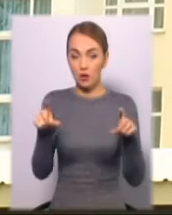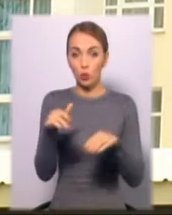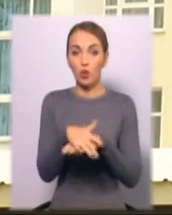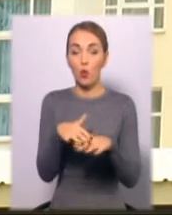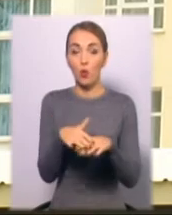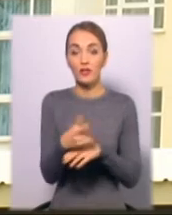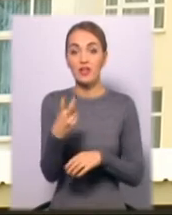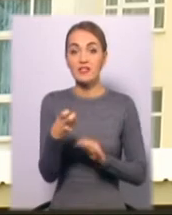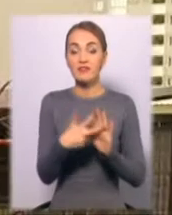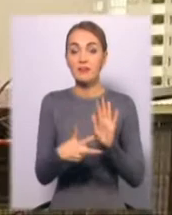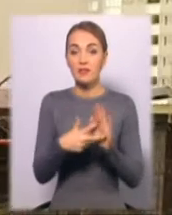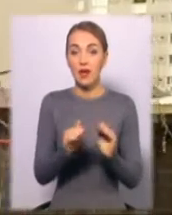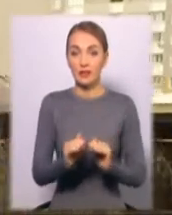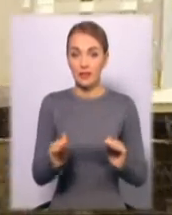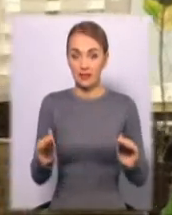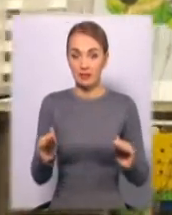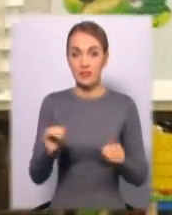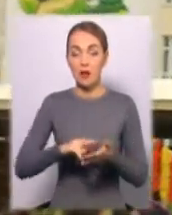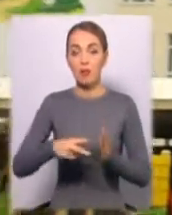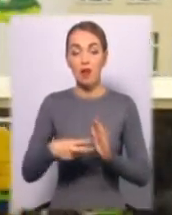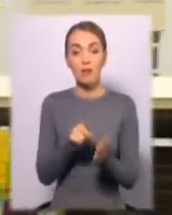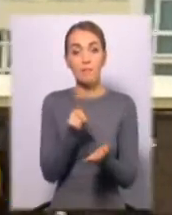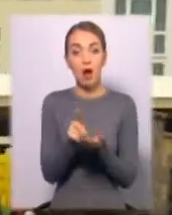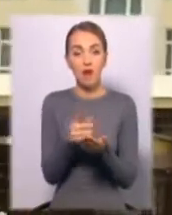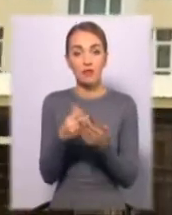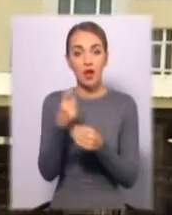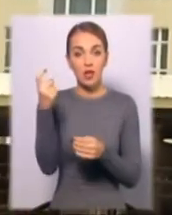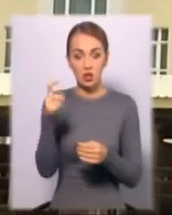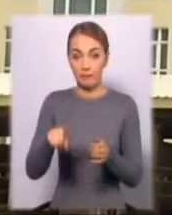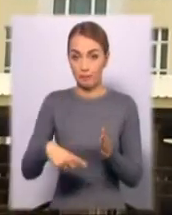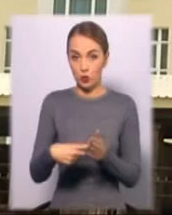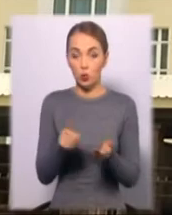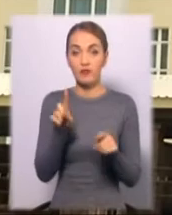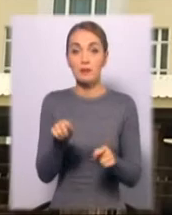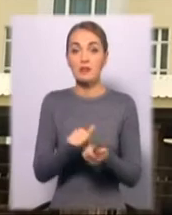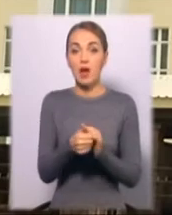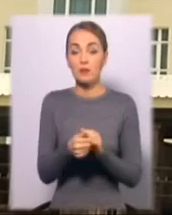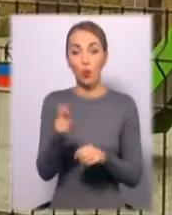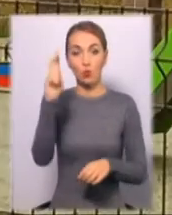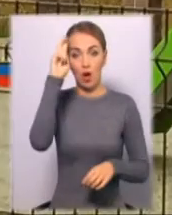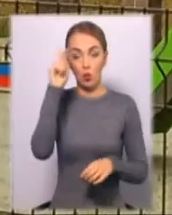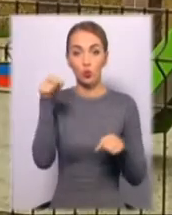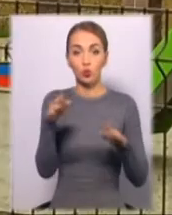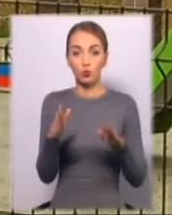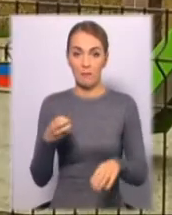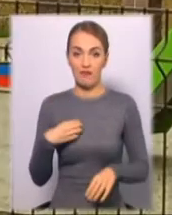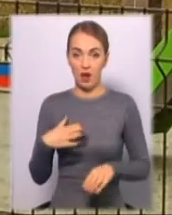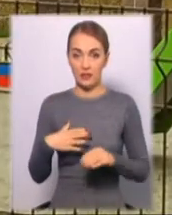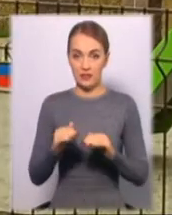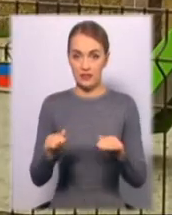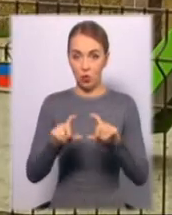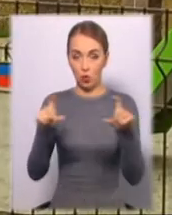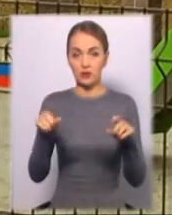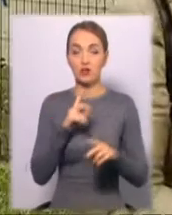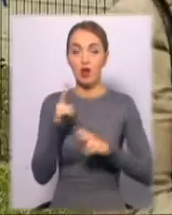на 280 дітлахів і за планами мав належати місту. Втім, замість комунального тут буде приватний садок,